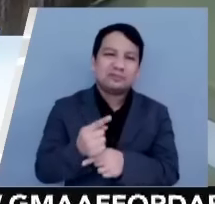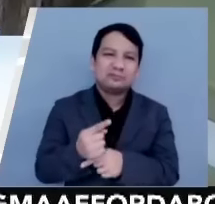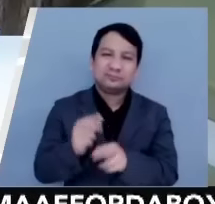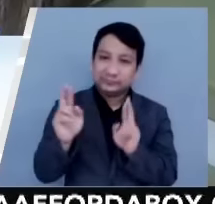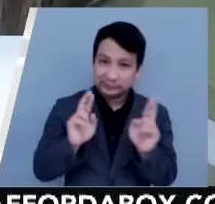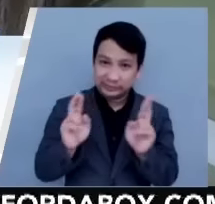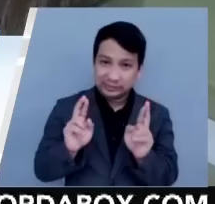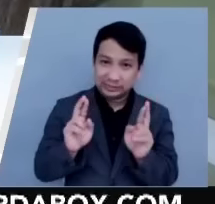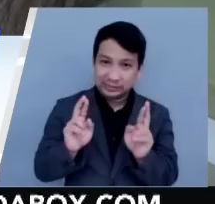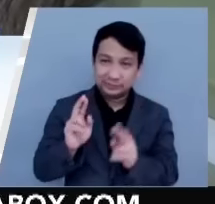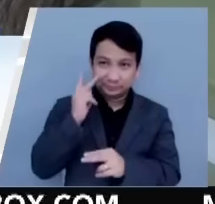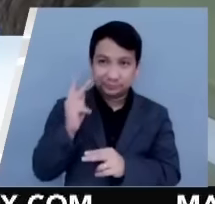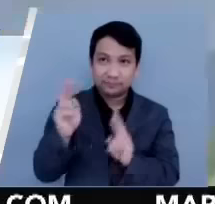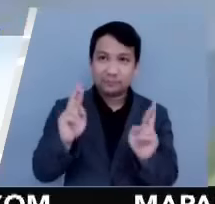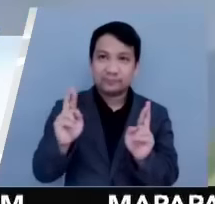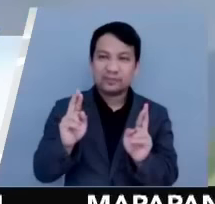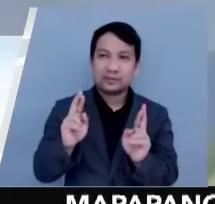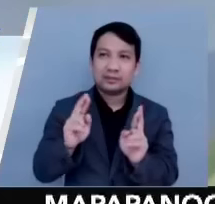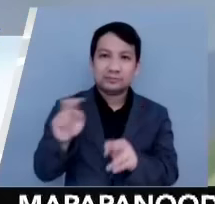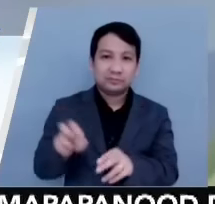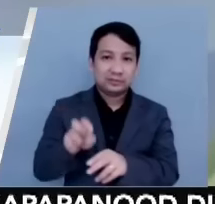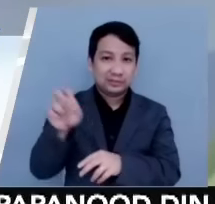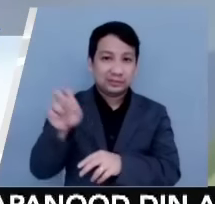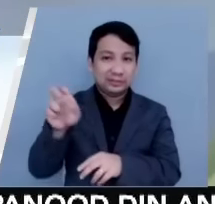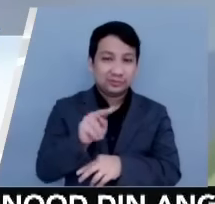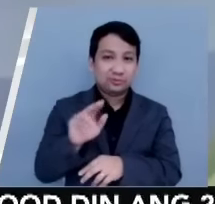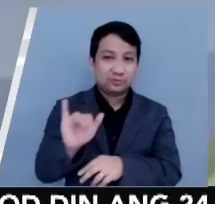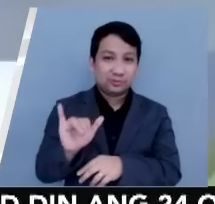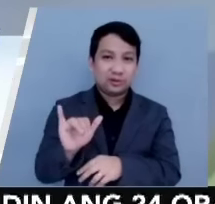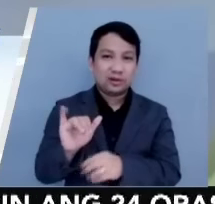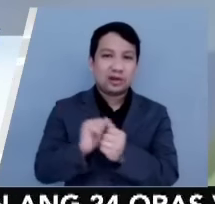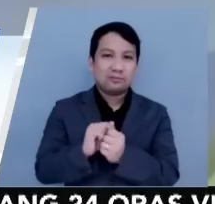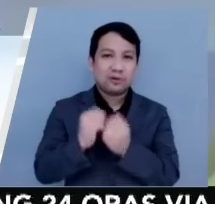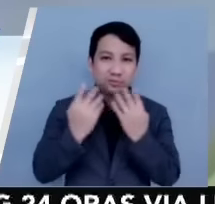Kylene ang kanyang trip to New York para sa kanyang birthday sa